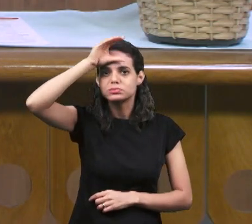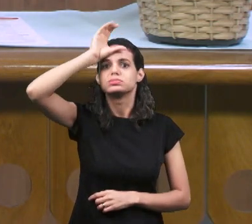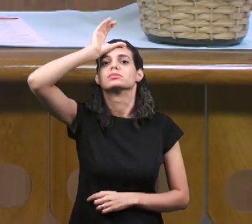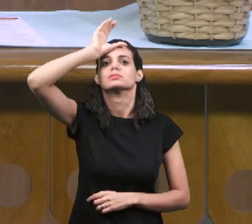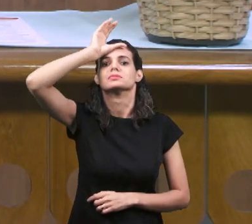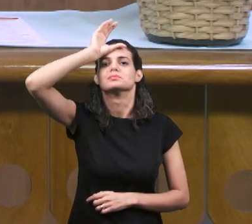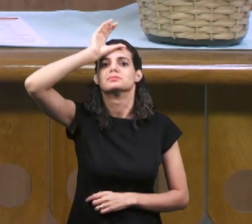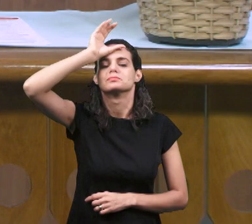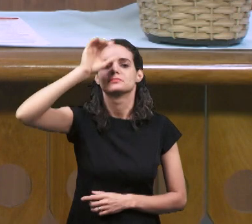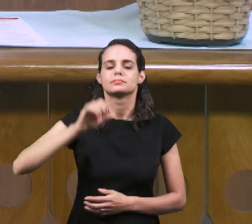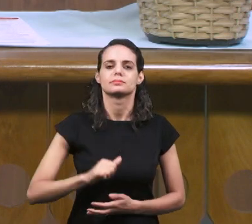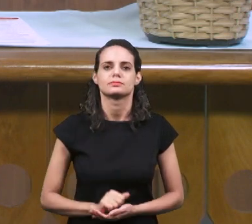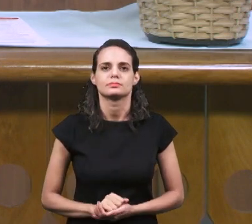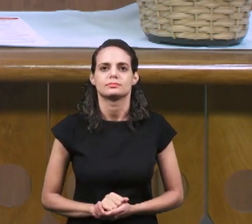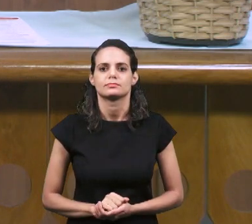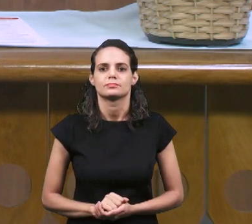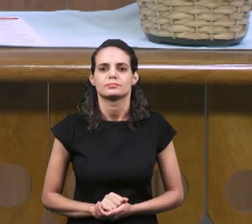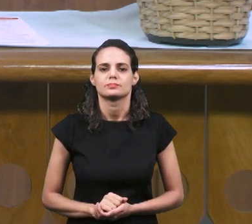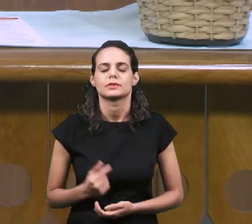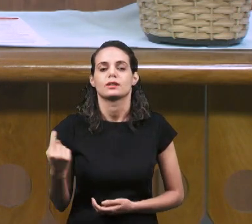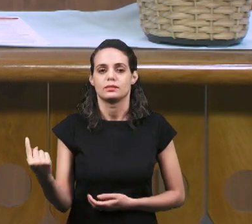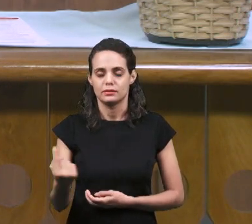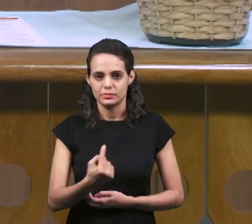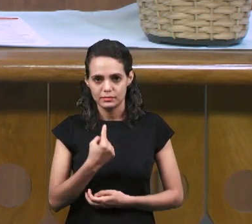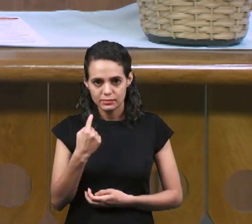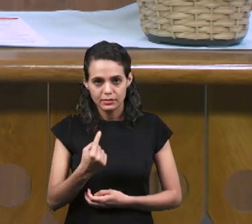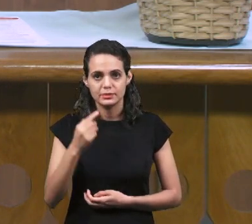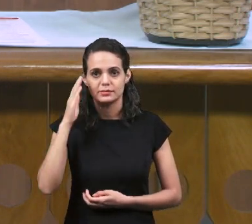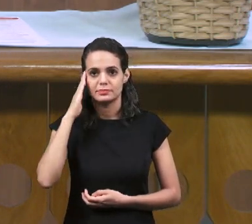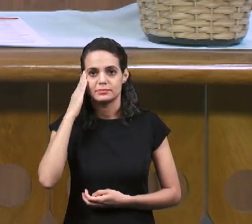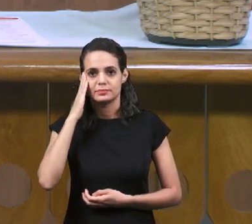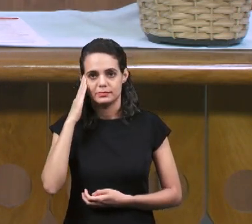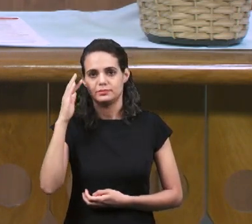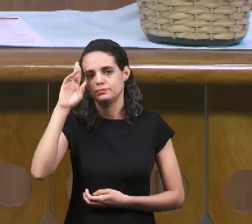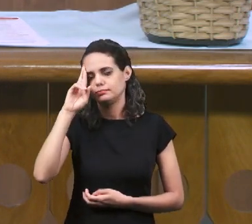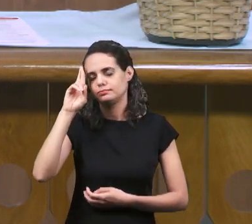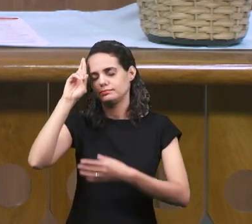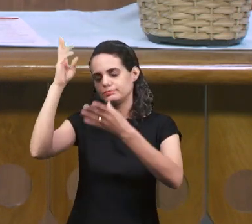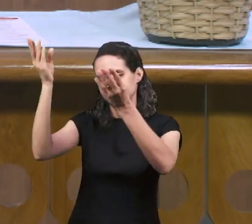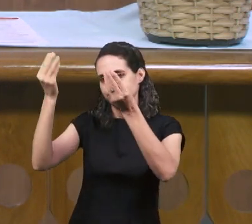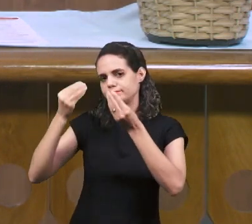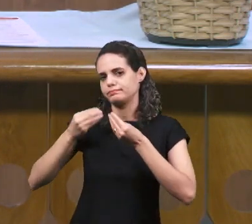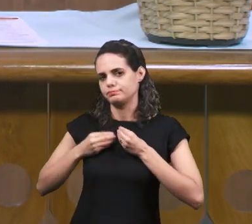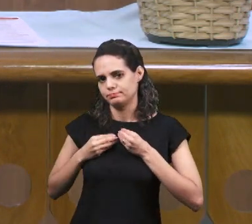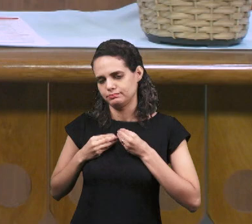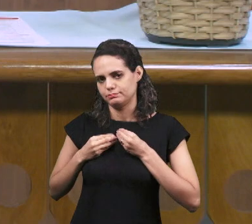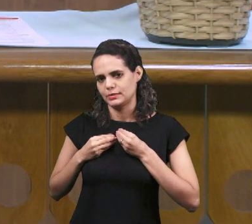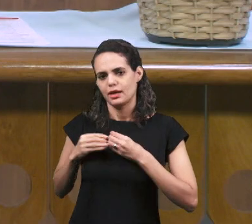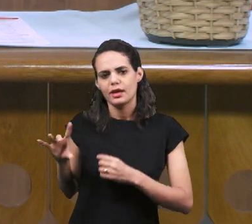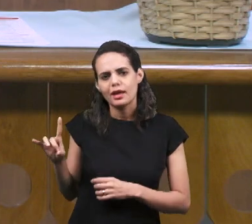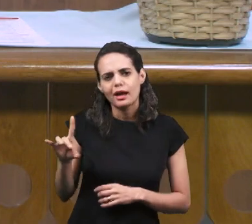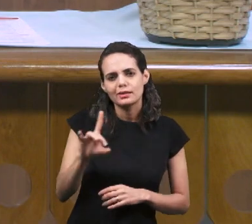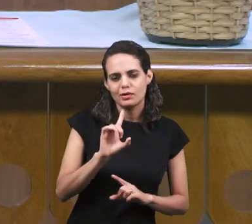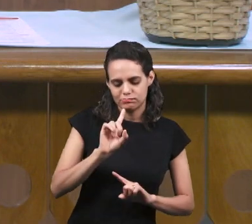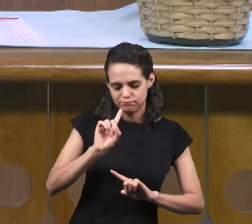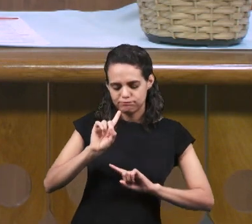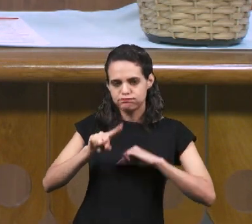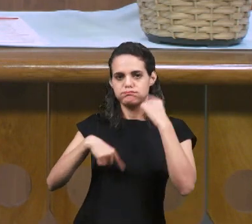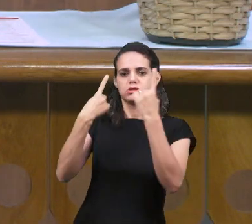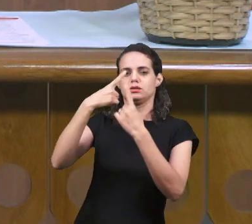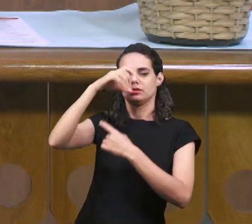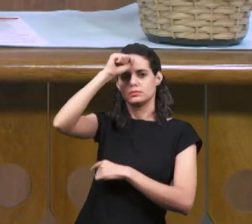nous ramène ici, ça, c'est nécessaire que chacun fasse un saut. Je ne peux pas, avec une demi-douzaine, faire un